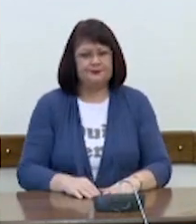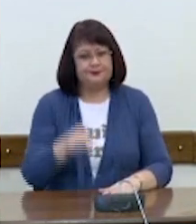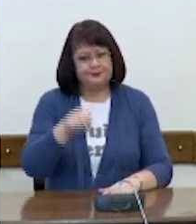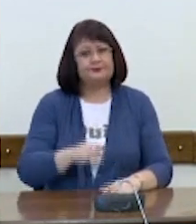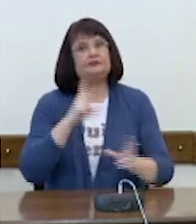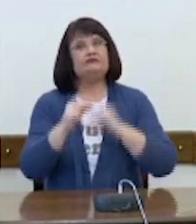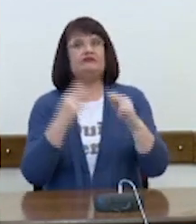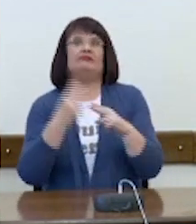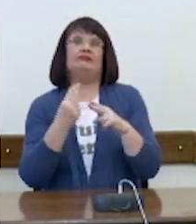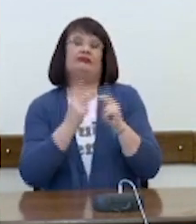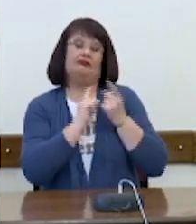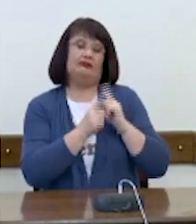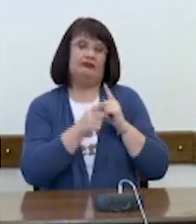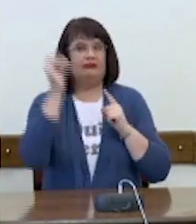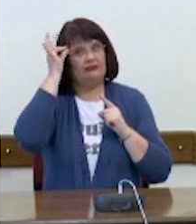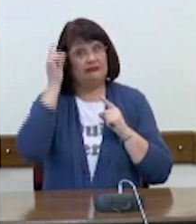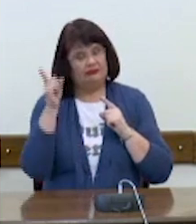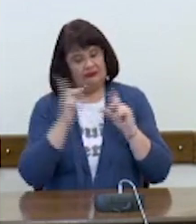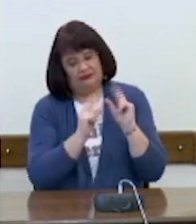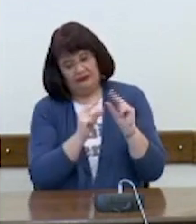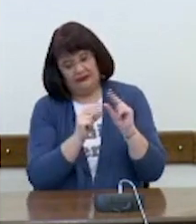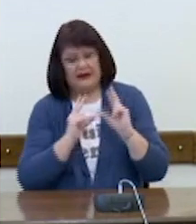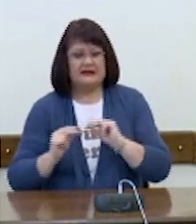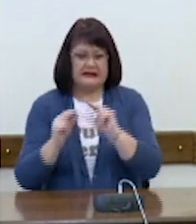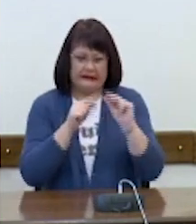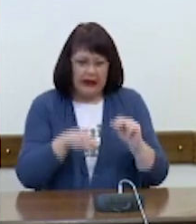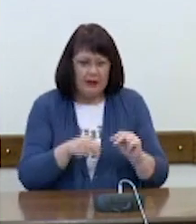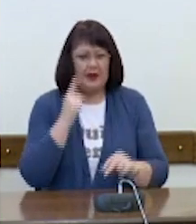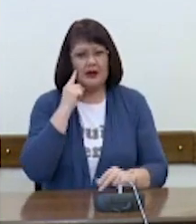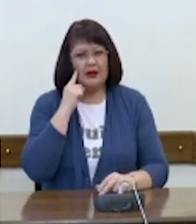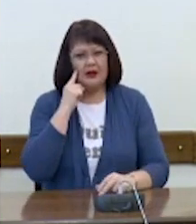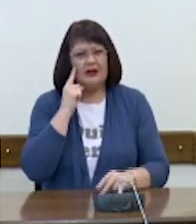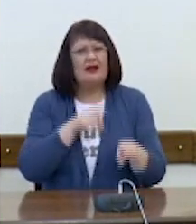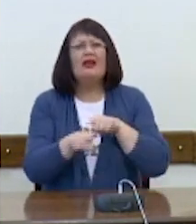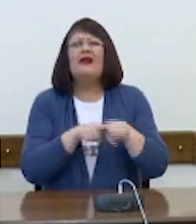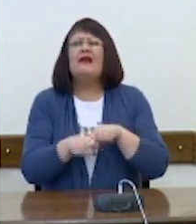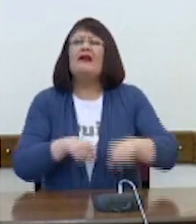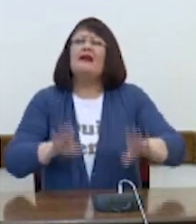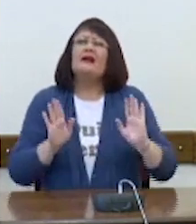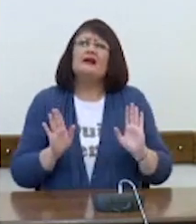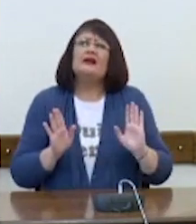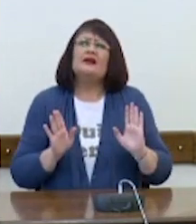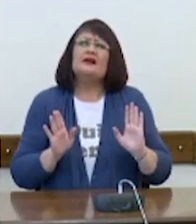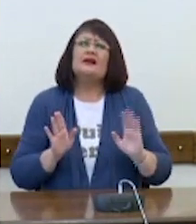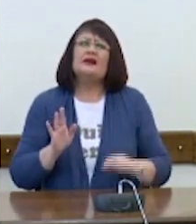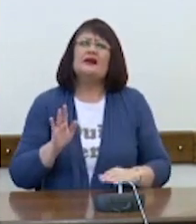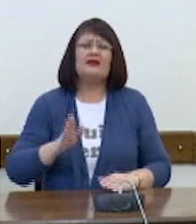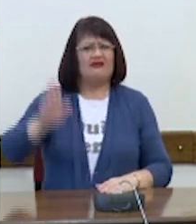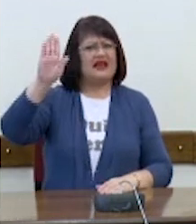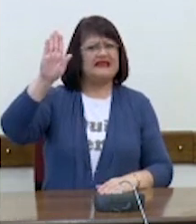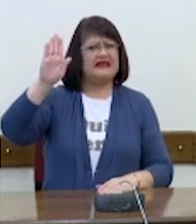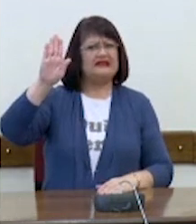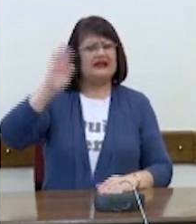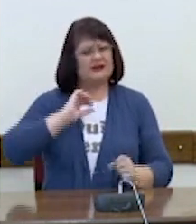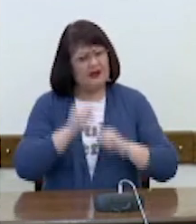περιβόητη συμφωνία σας με τη Γαλλία, είναι εντελώς άσχετη μήπως η ναζιστική φασιστική δράση και